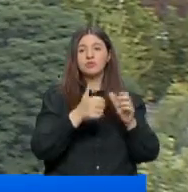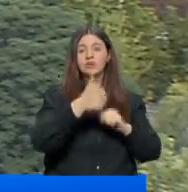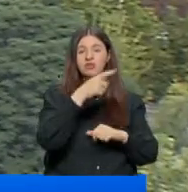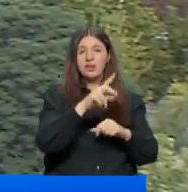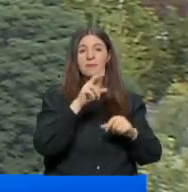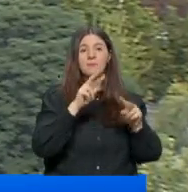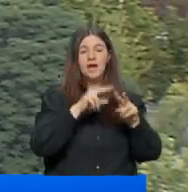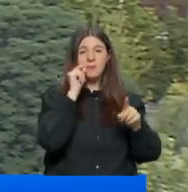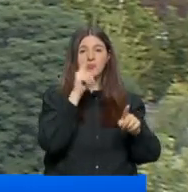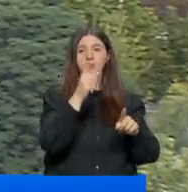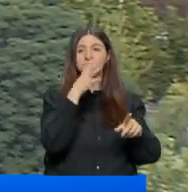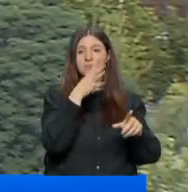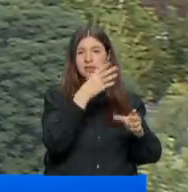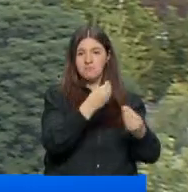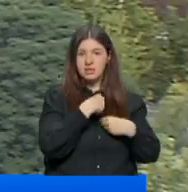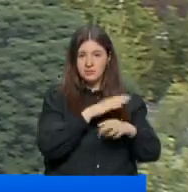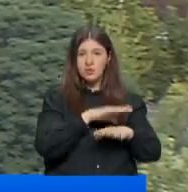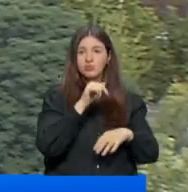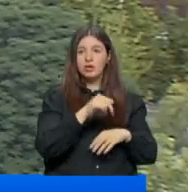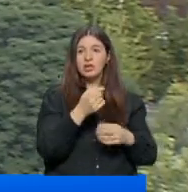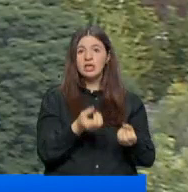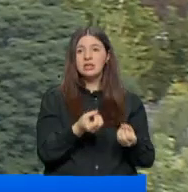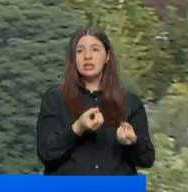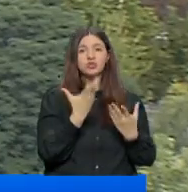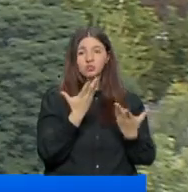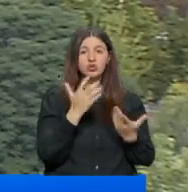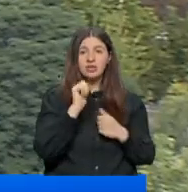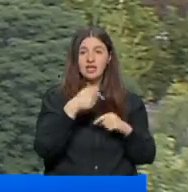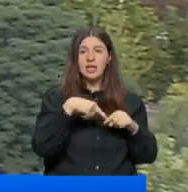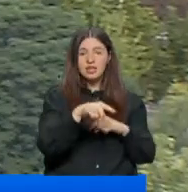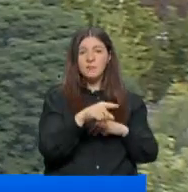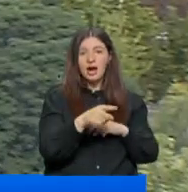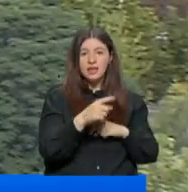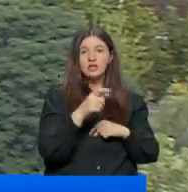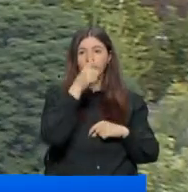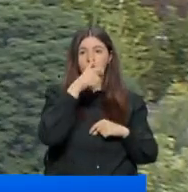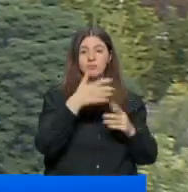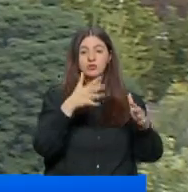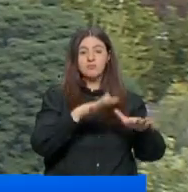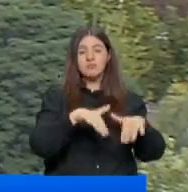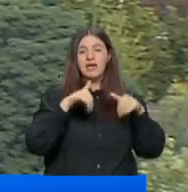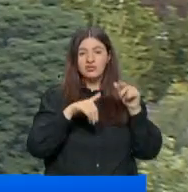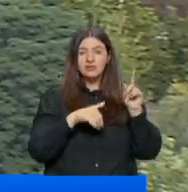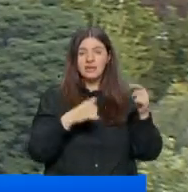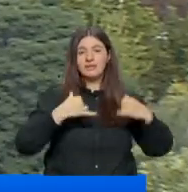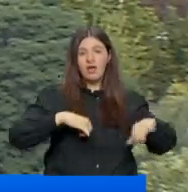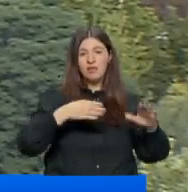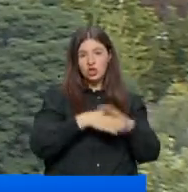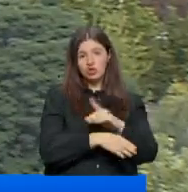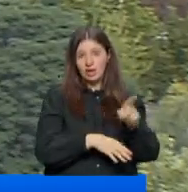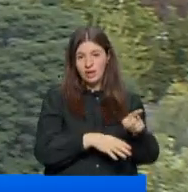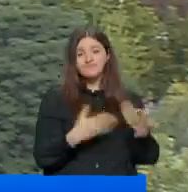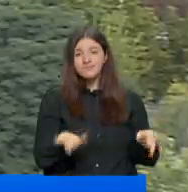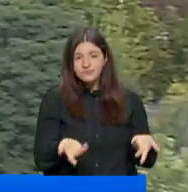Mahir Ünal bununla ilgili bilgiyi de verdi. Şu ana yetişmiyor çünkü yarından itibaren Türkiye Büyük Millet Meclisi tatile